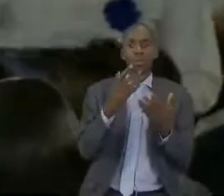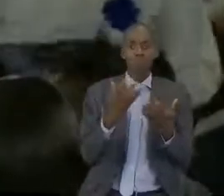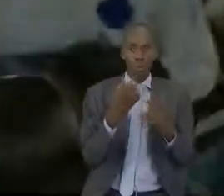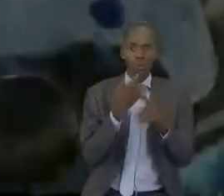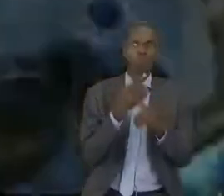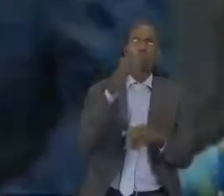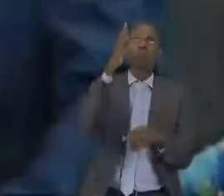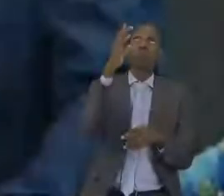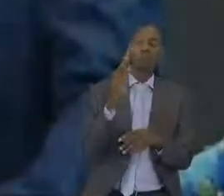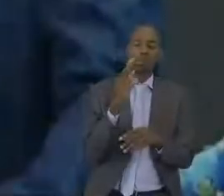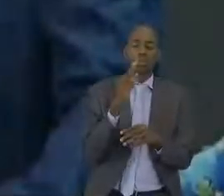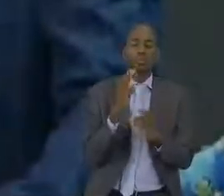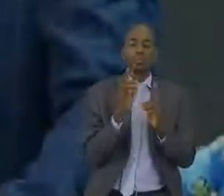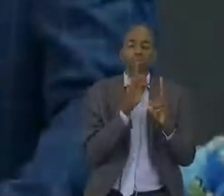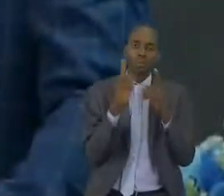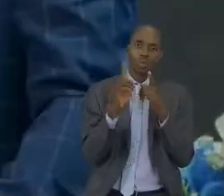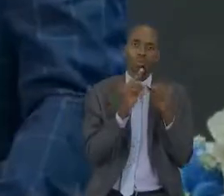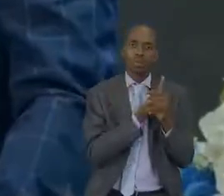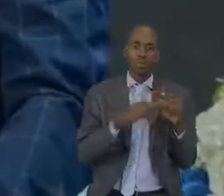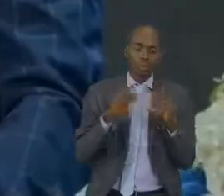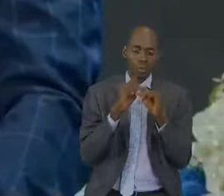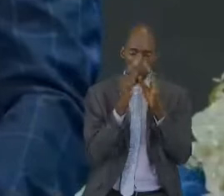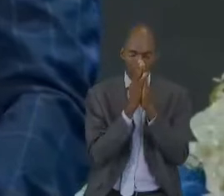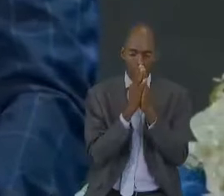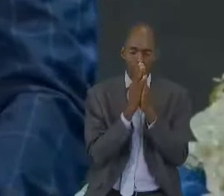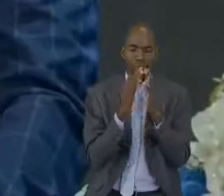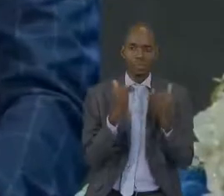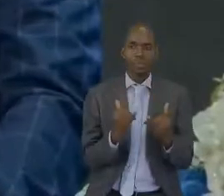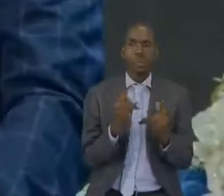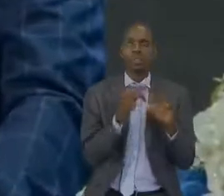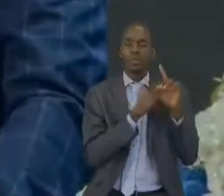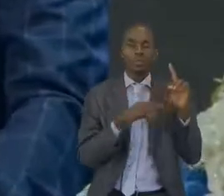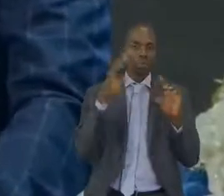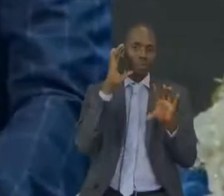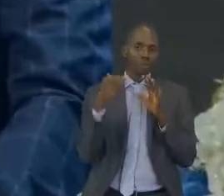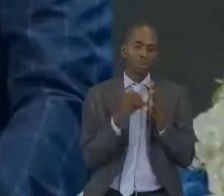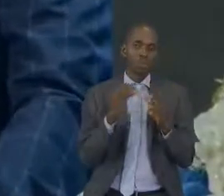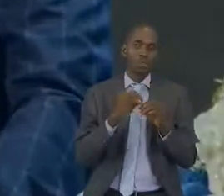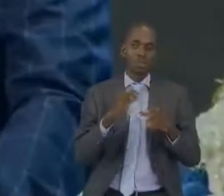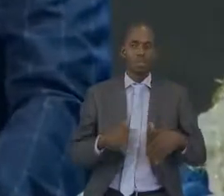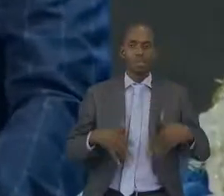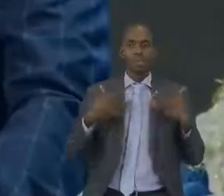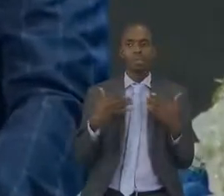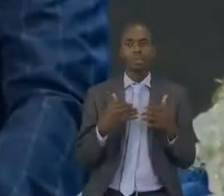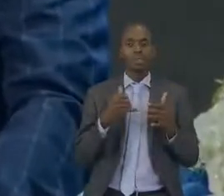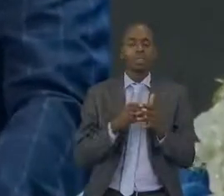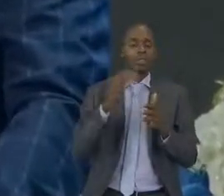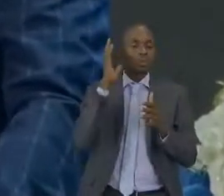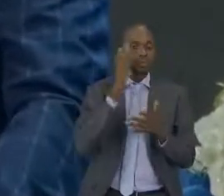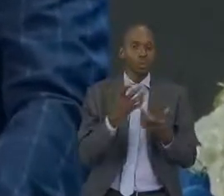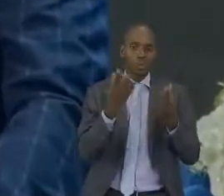L'ennemi ne peut pas aller contre ça. Ce sera fait dans ta vie. Ce sera fait dans ta vie.